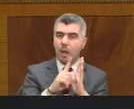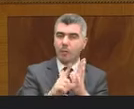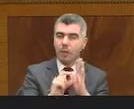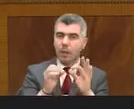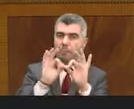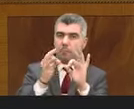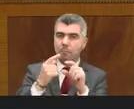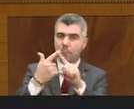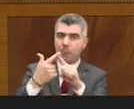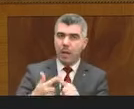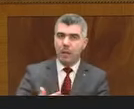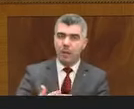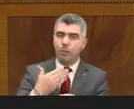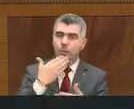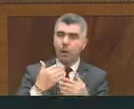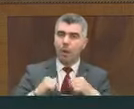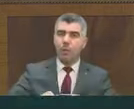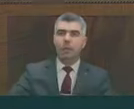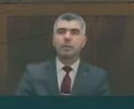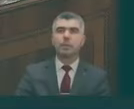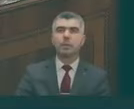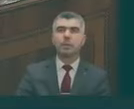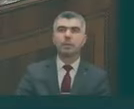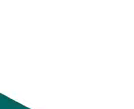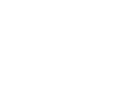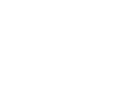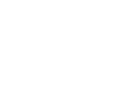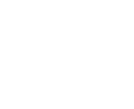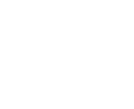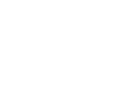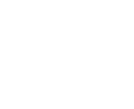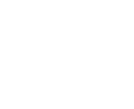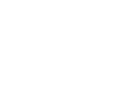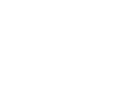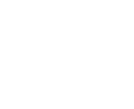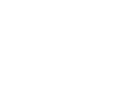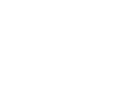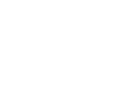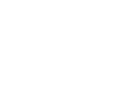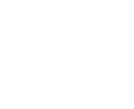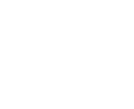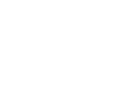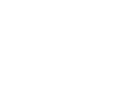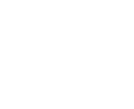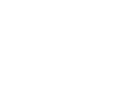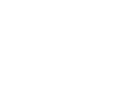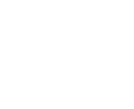شكرا سيد الوزير. تفضلوا فريق الاستقلال.